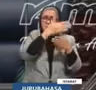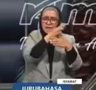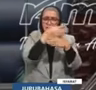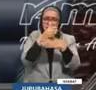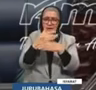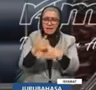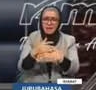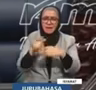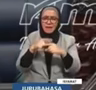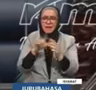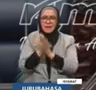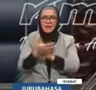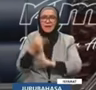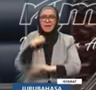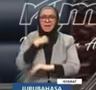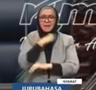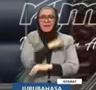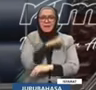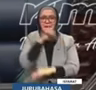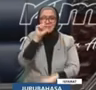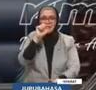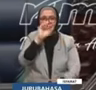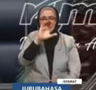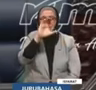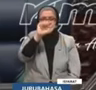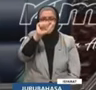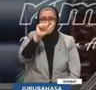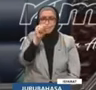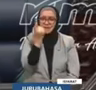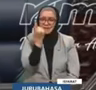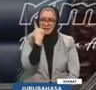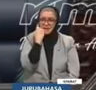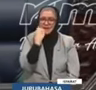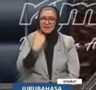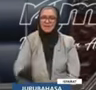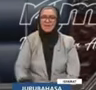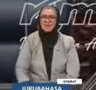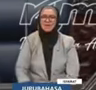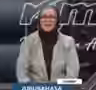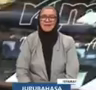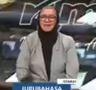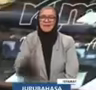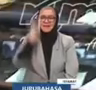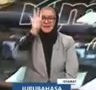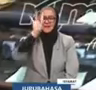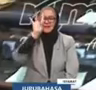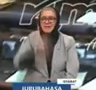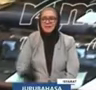yang menjadi anggota kepada tca yang disebutkan tadi